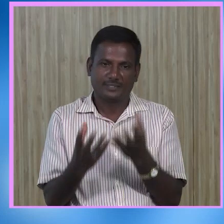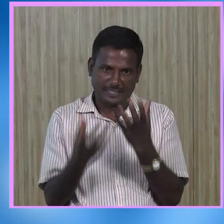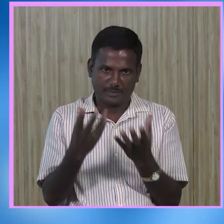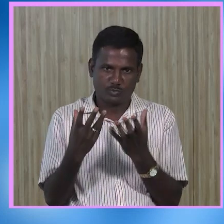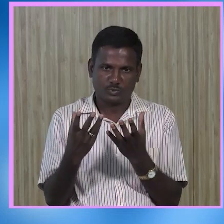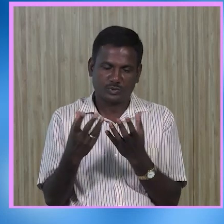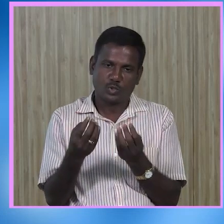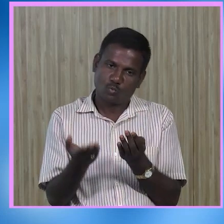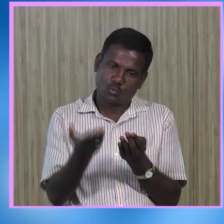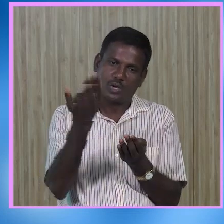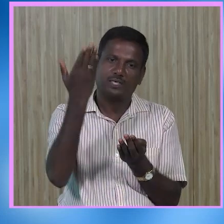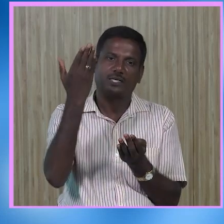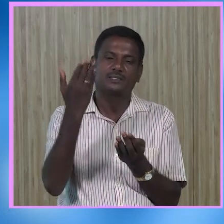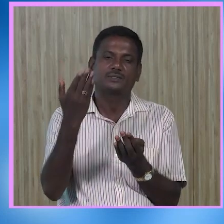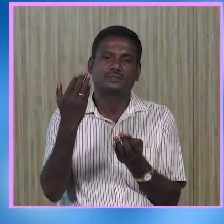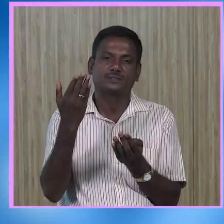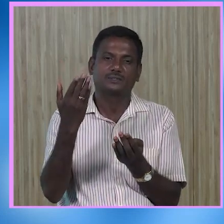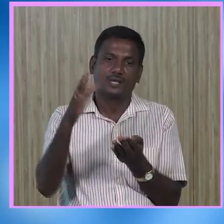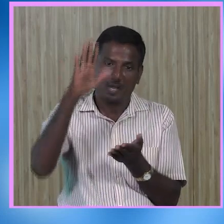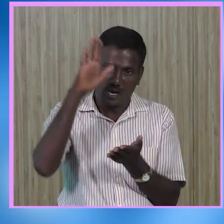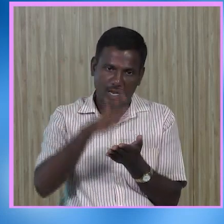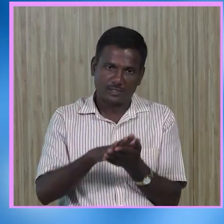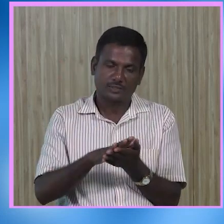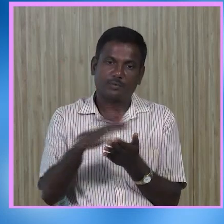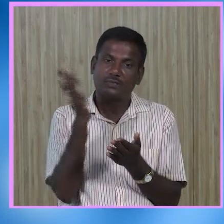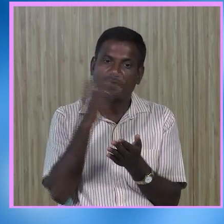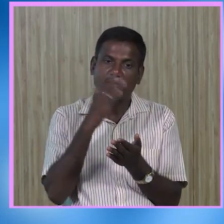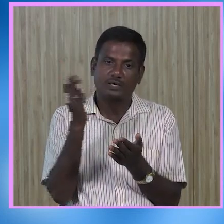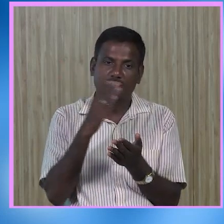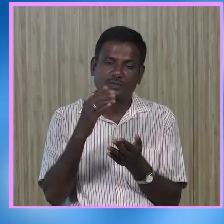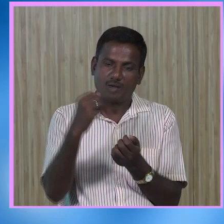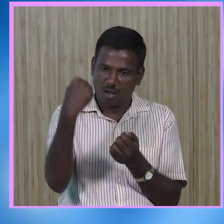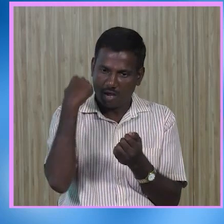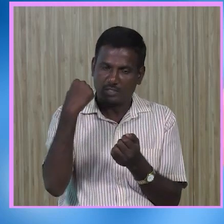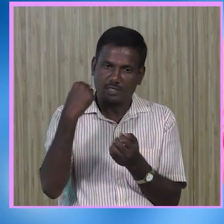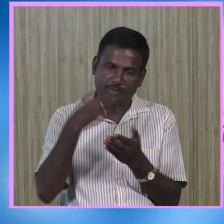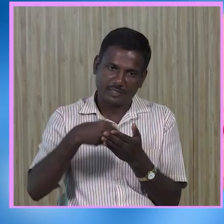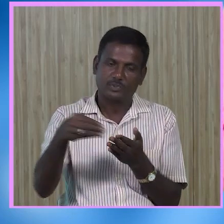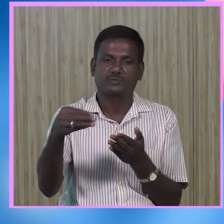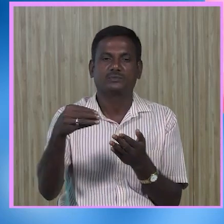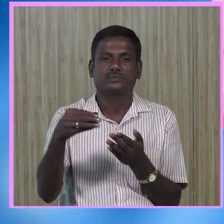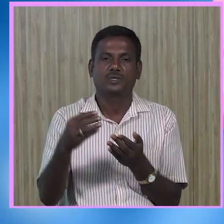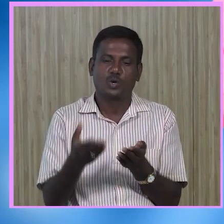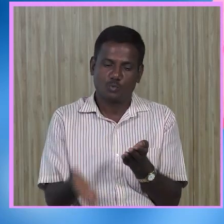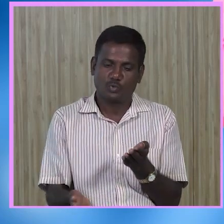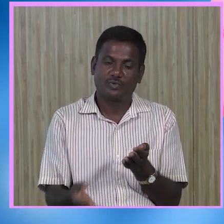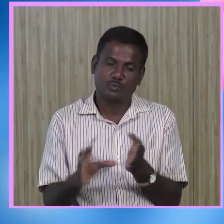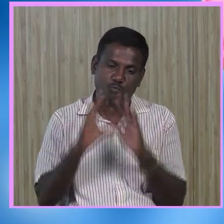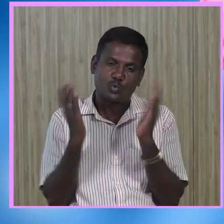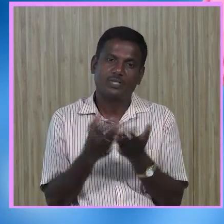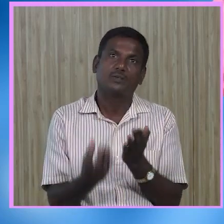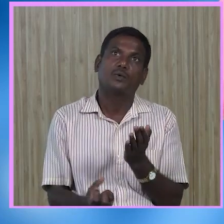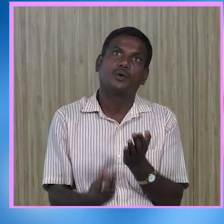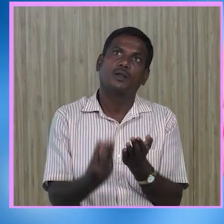எரியும்போது உருவாகக்கூடிய அழுத்தப்பட்ட வாயுக்களின் ஆற்றலை பயன்படுத்தி புவியீர்ப்பு விசைக்கு